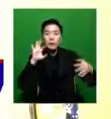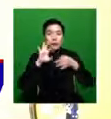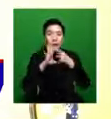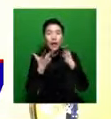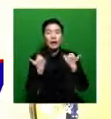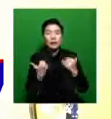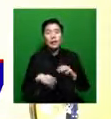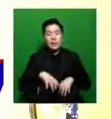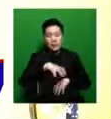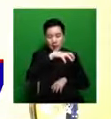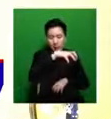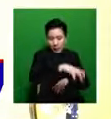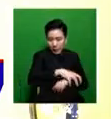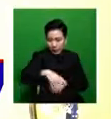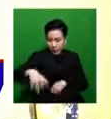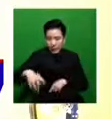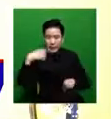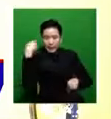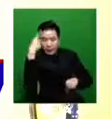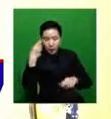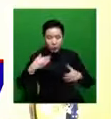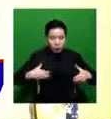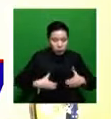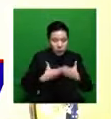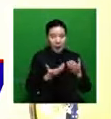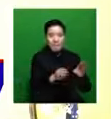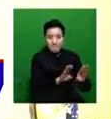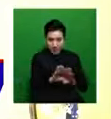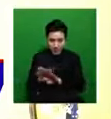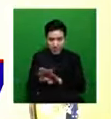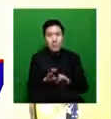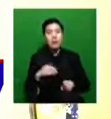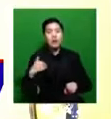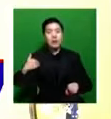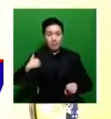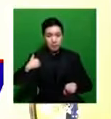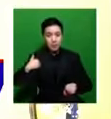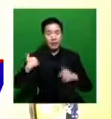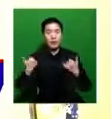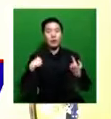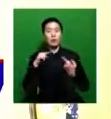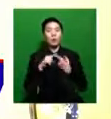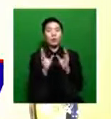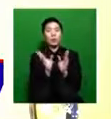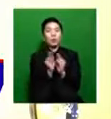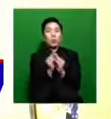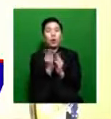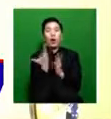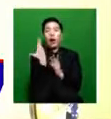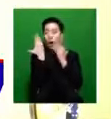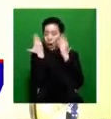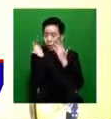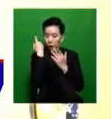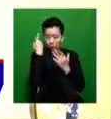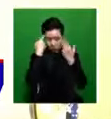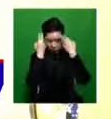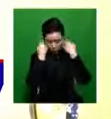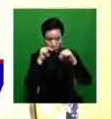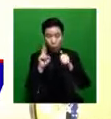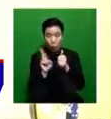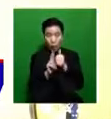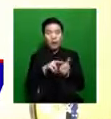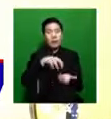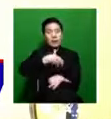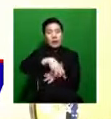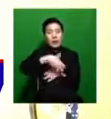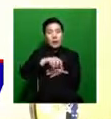องของการปิดสถานบันเทิงเพิ่มเติมจากสิ่งที่คณะกรรมการศูนย์ได้ประชุมและท่านวิษณุได้แถลงไปเมื่อวานท่านวิษณุแ